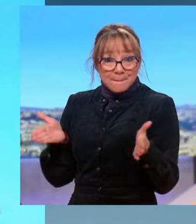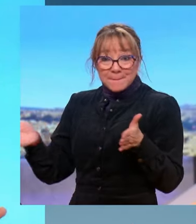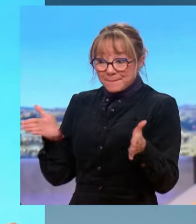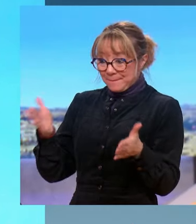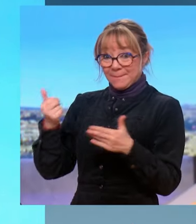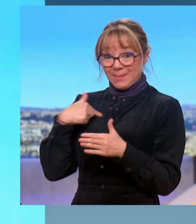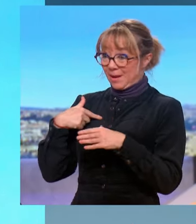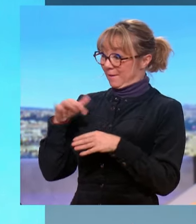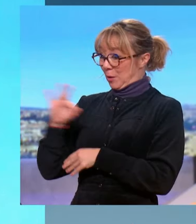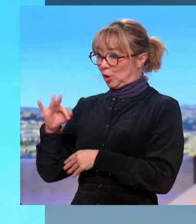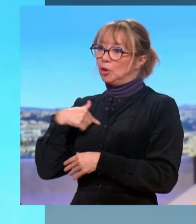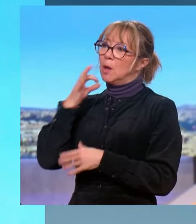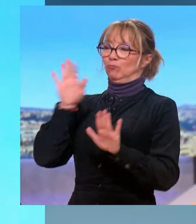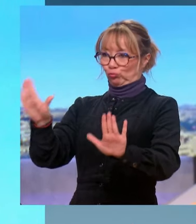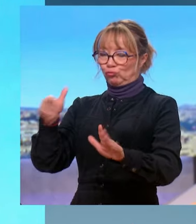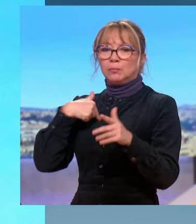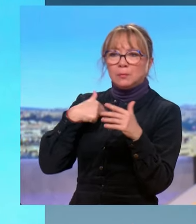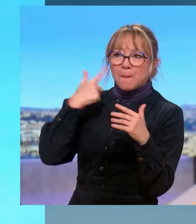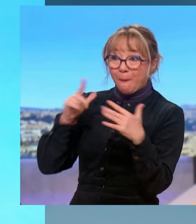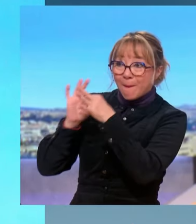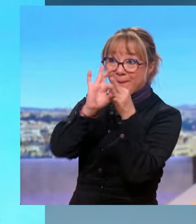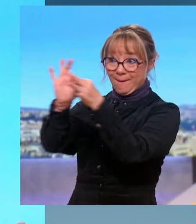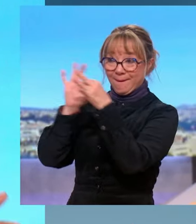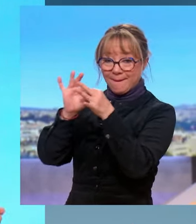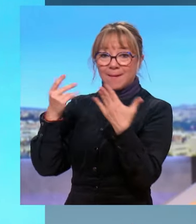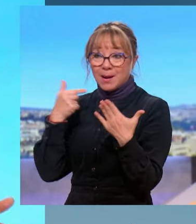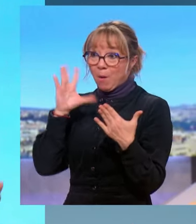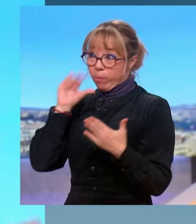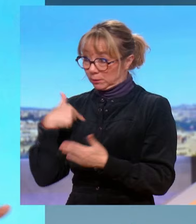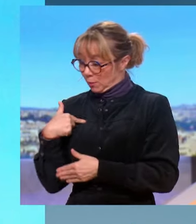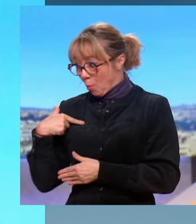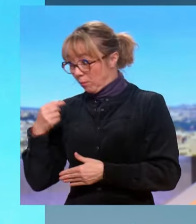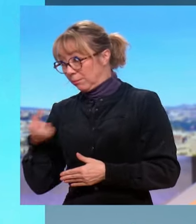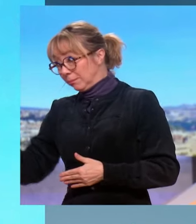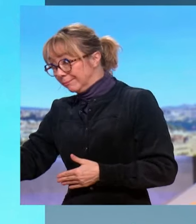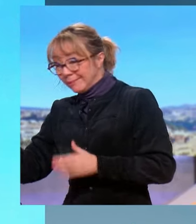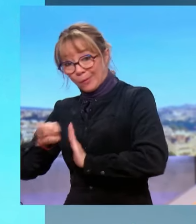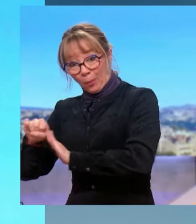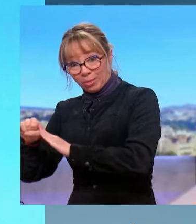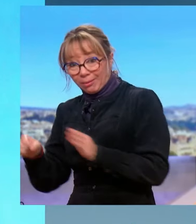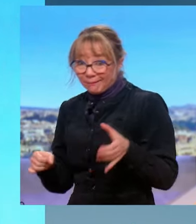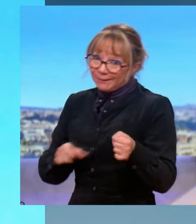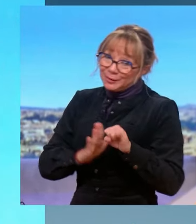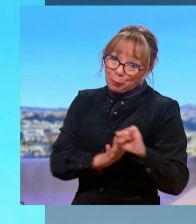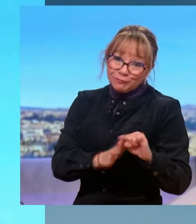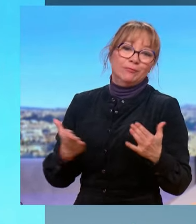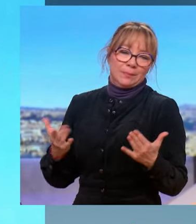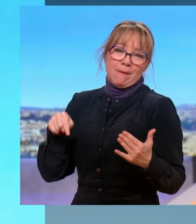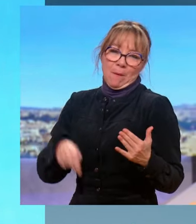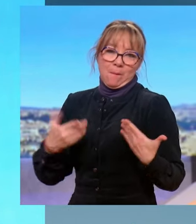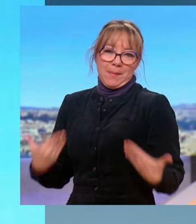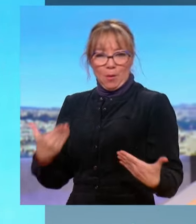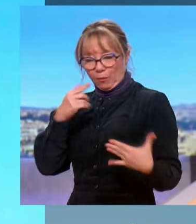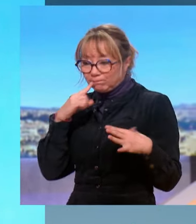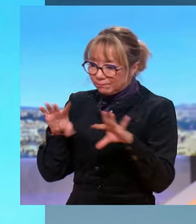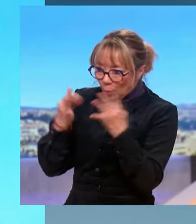que personne n le pouvoir total à l'Assemblée. C'est pour qu puisse travailler ensemble. Et donc nous, a tendu la main à la droite, on a tendu la main à la gauche, et maintenant, il faut qu trouve un compromis sur